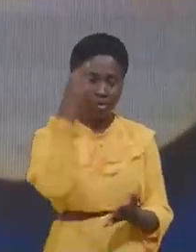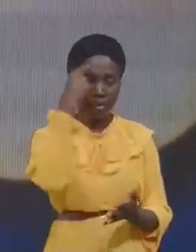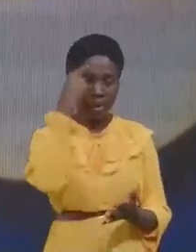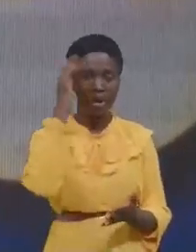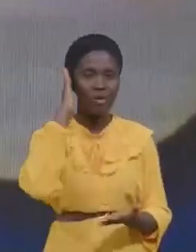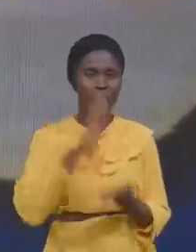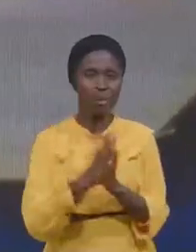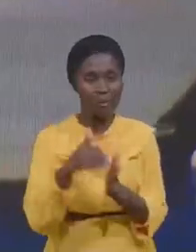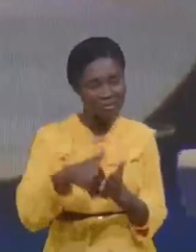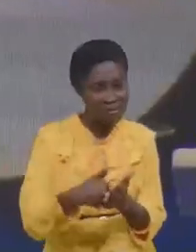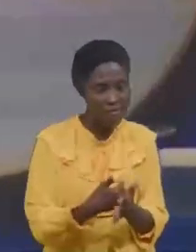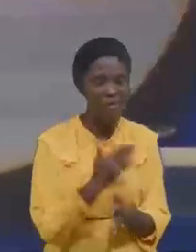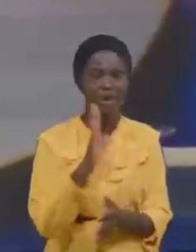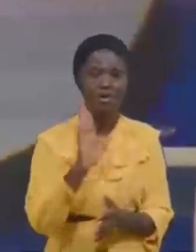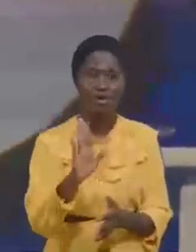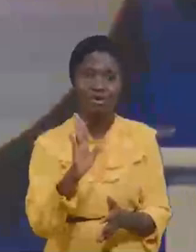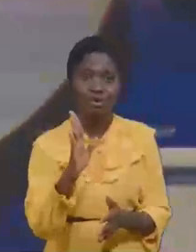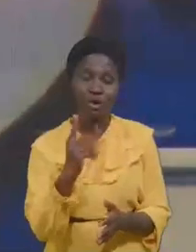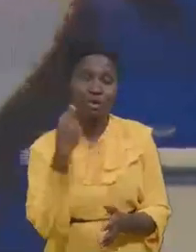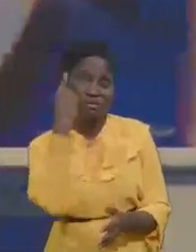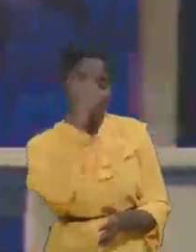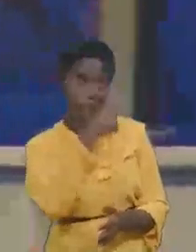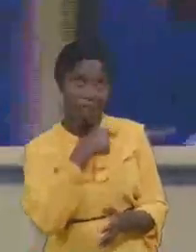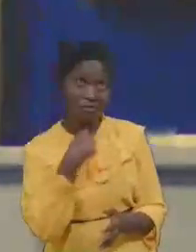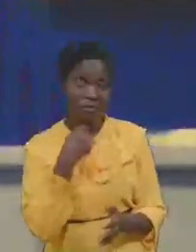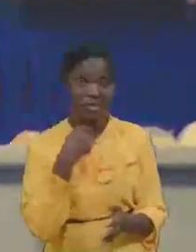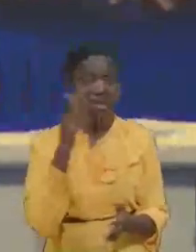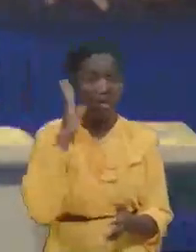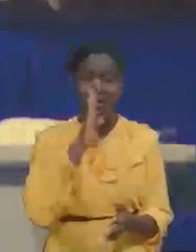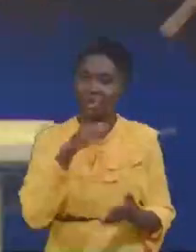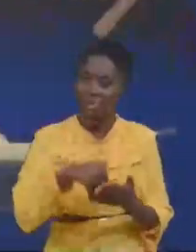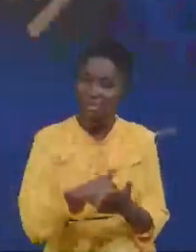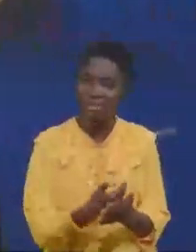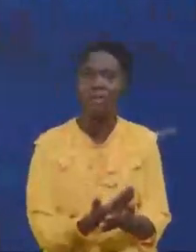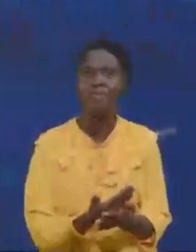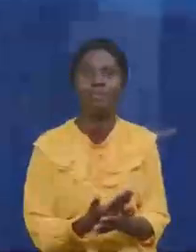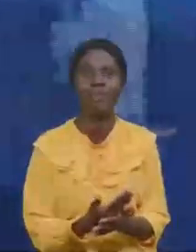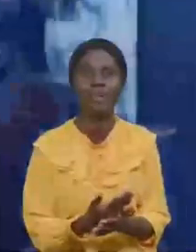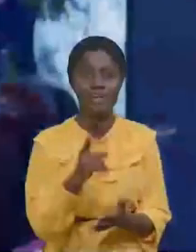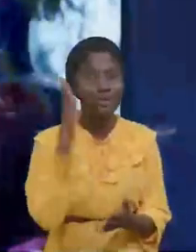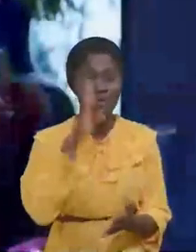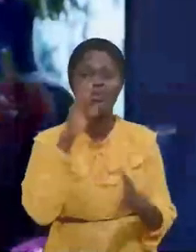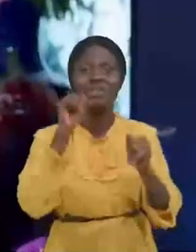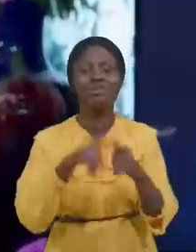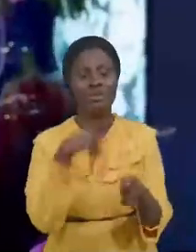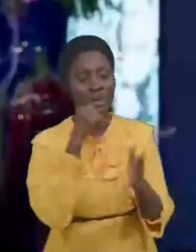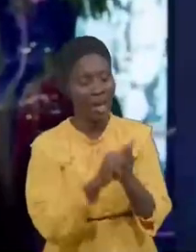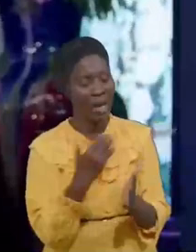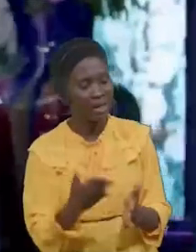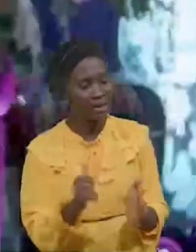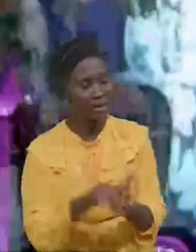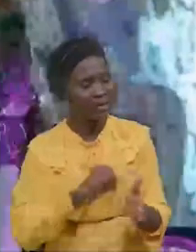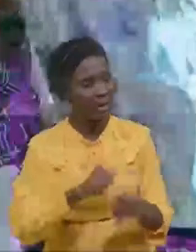un esprit nouveau, ton regard nouveau. Tu diras, les choses que je